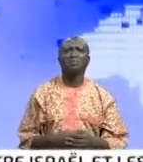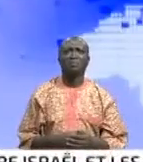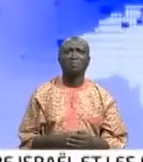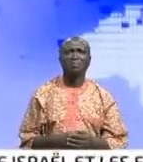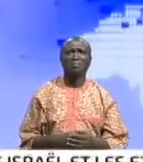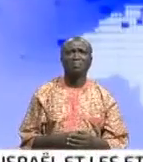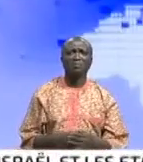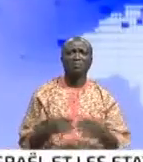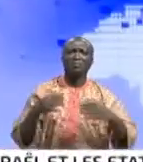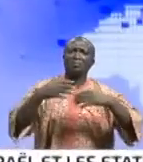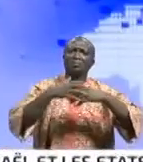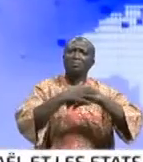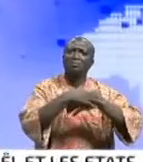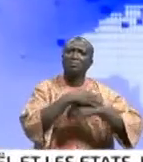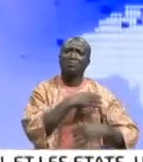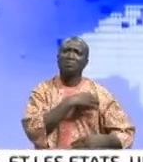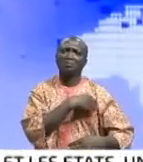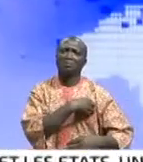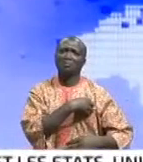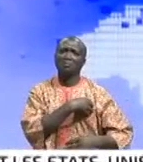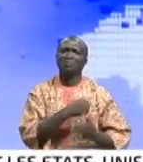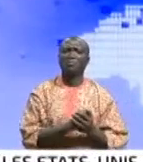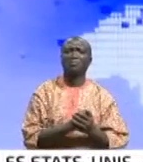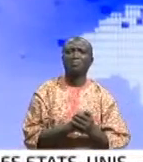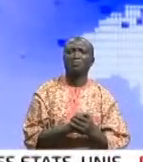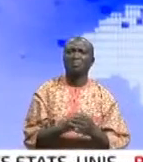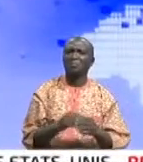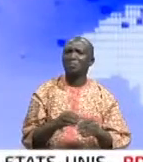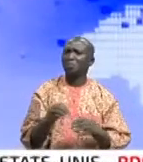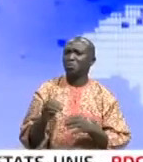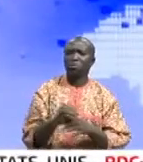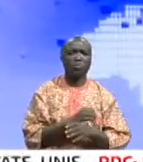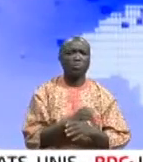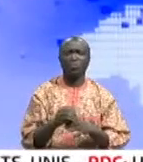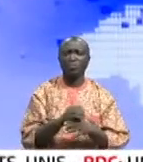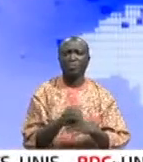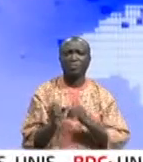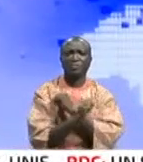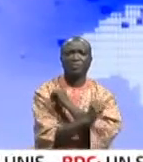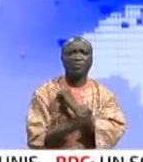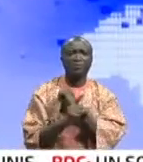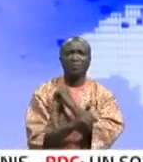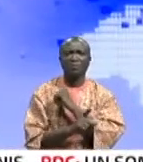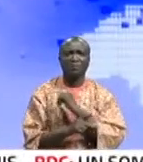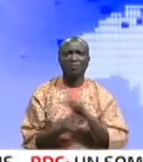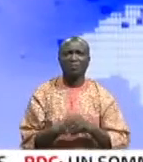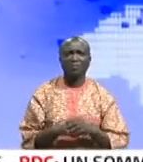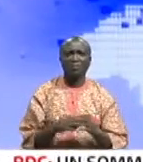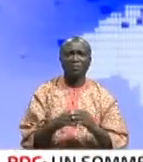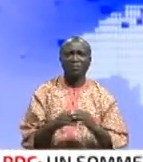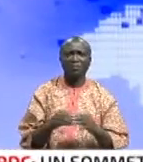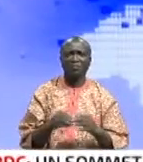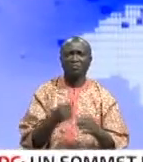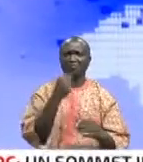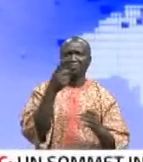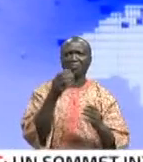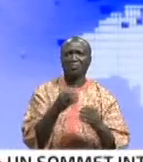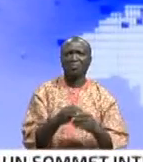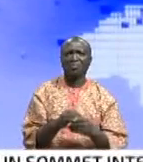le cancer du sein une maladie qui préoccupe de plus en plus le Sénégal durant ce mois intitulé octobre